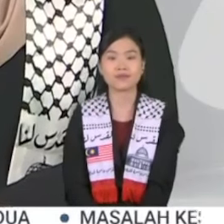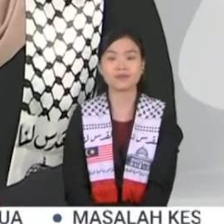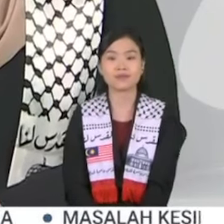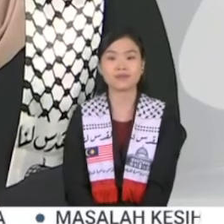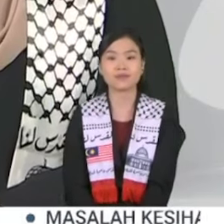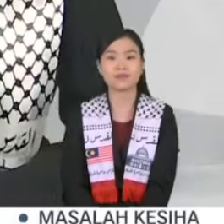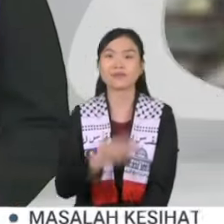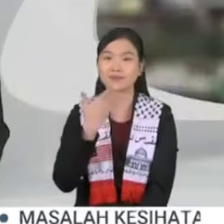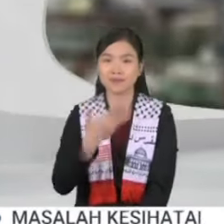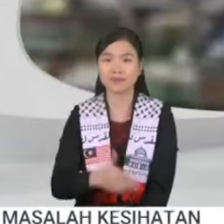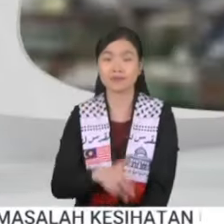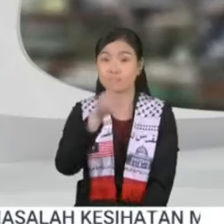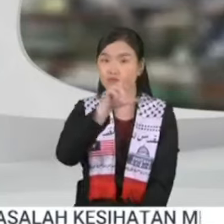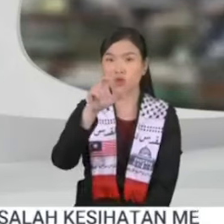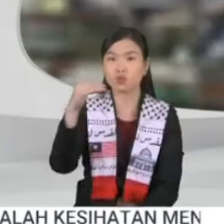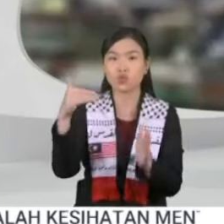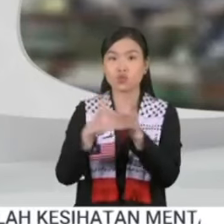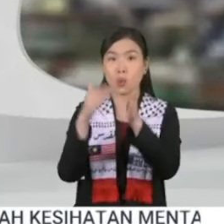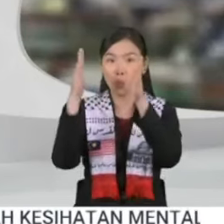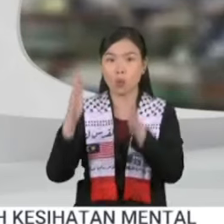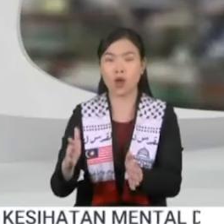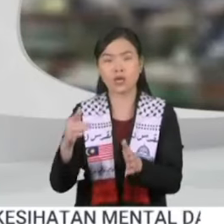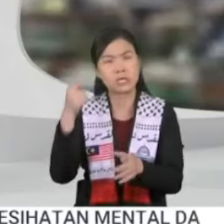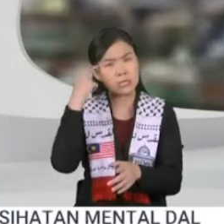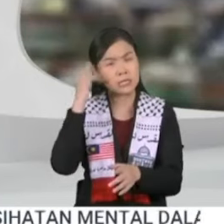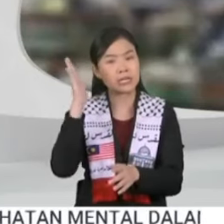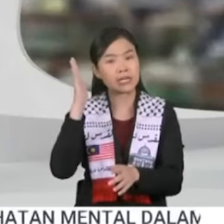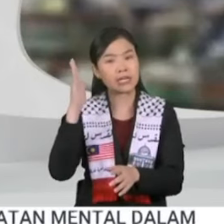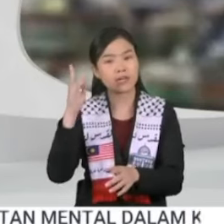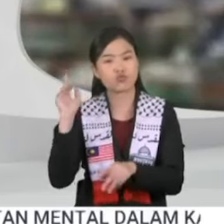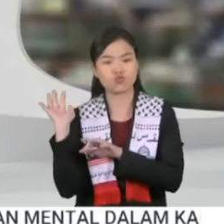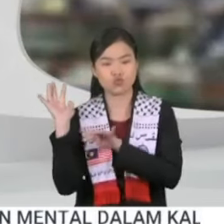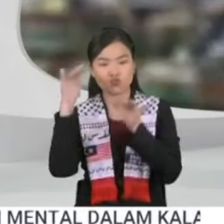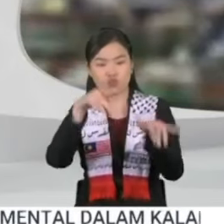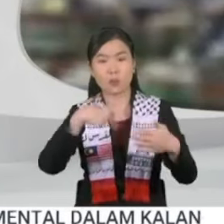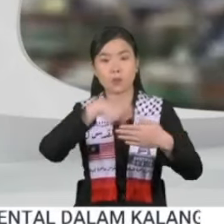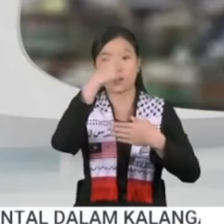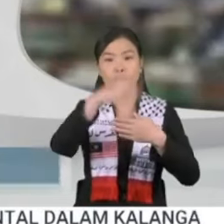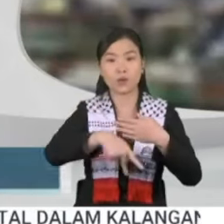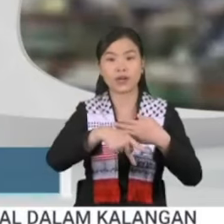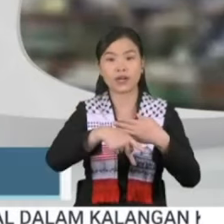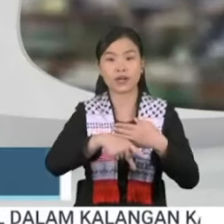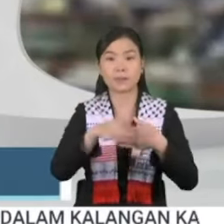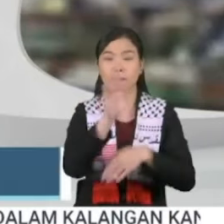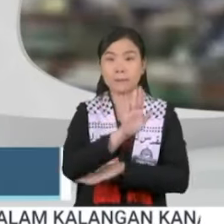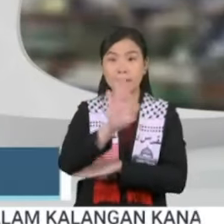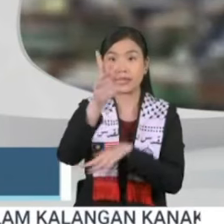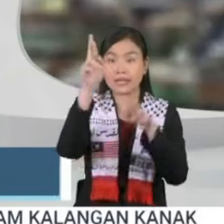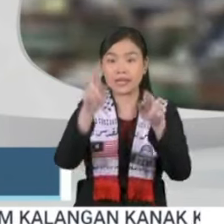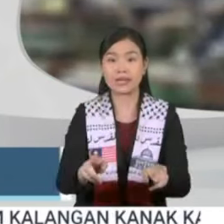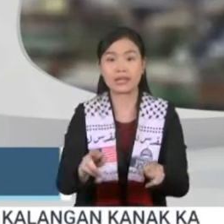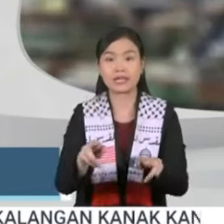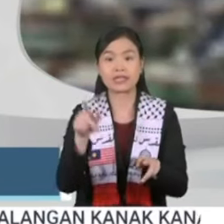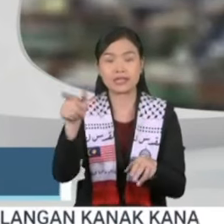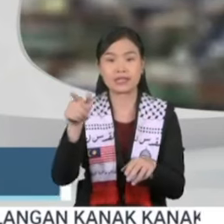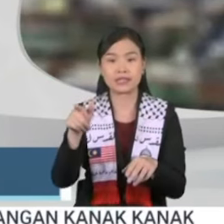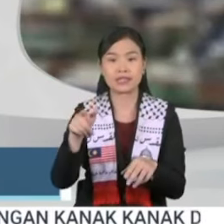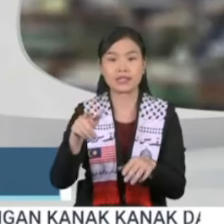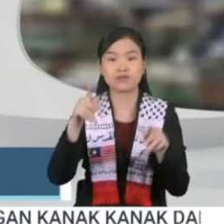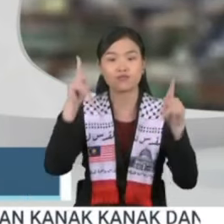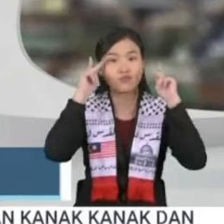Terima kasih Zahira. 300,000 pengunjung dijangka memeriahkan program Madani Rakyat 2024 Zon Timur di dataran